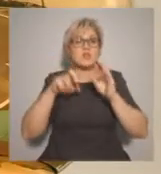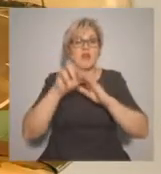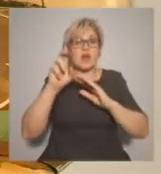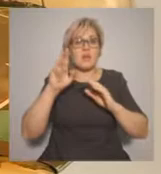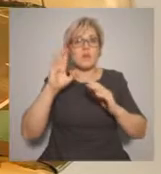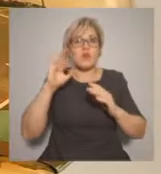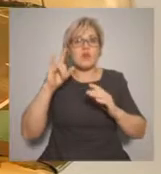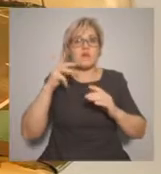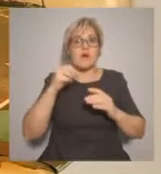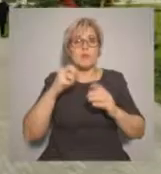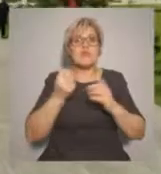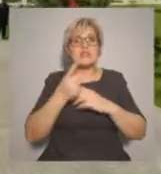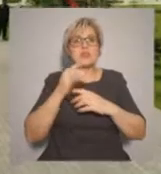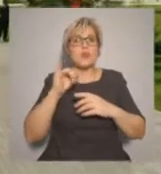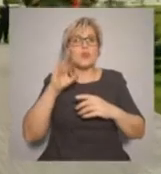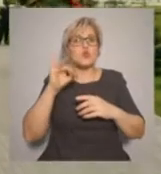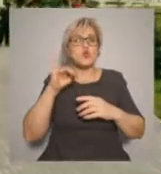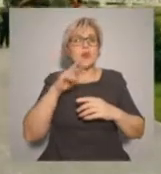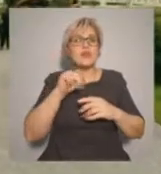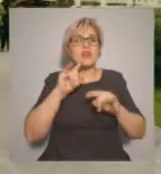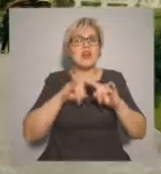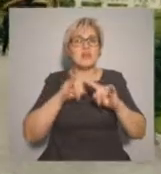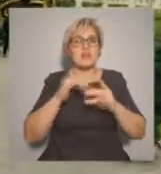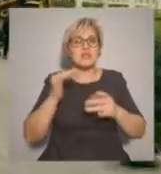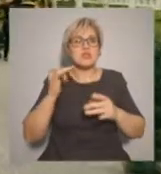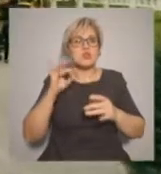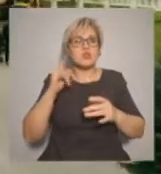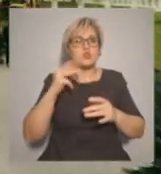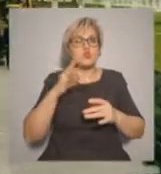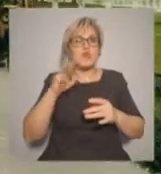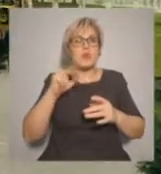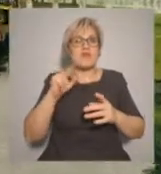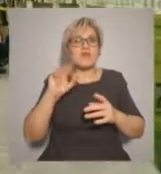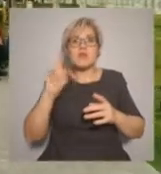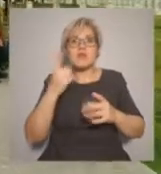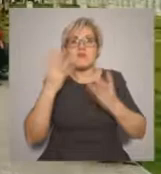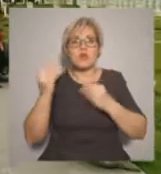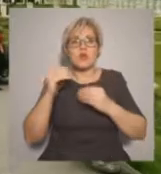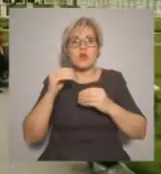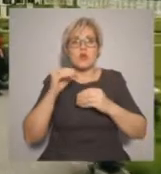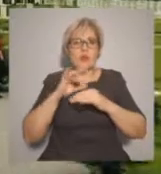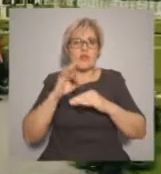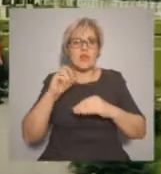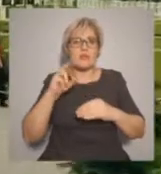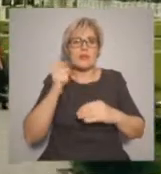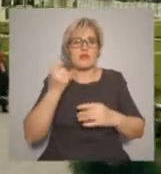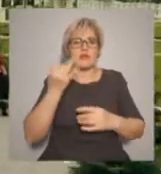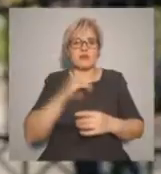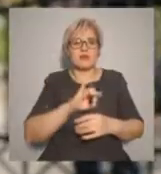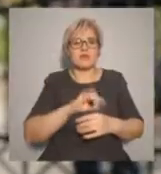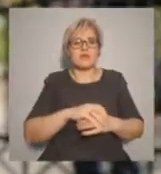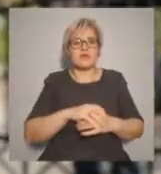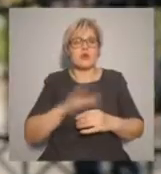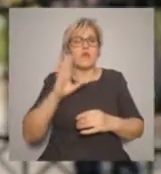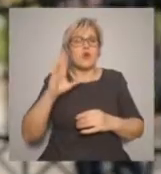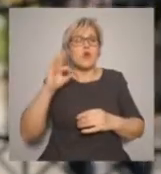Идея строительства храма в городе Когалыме возникла у митрополита Ханты-Мансийского и Сургутского Павла с первых дней управления епархией. В